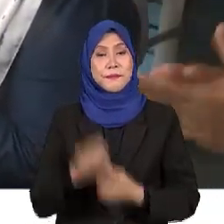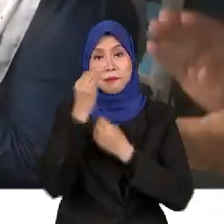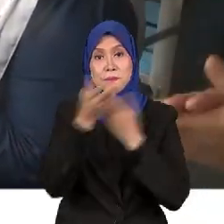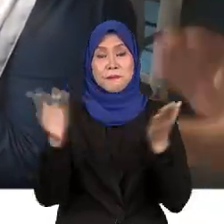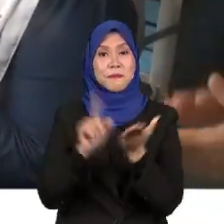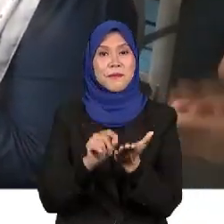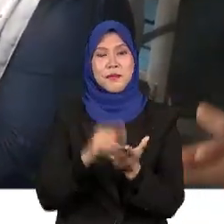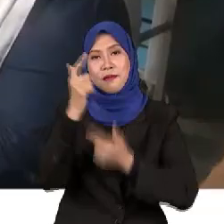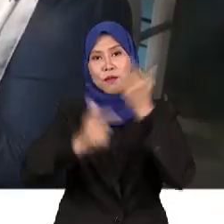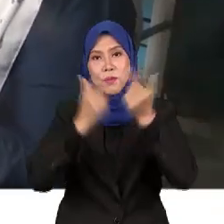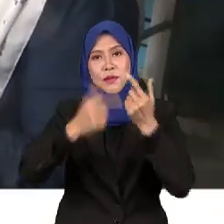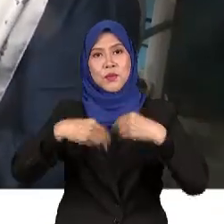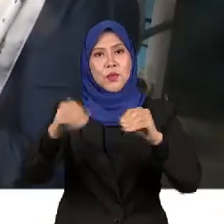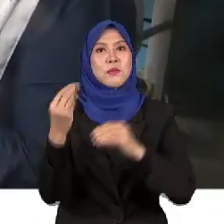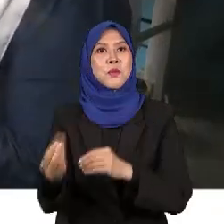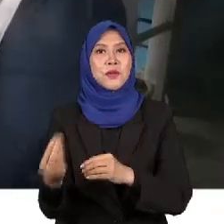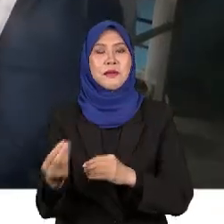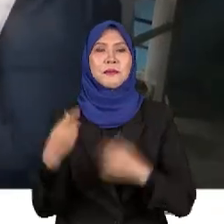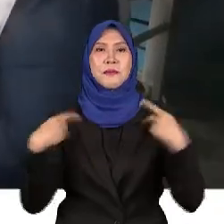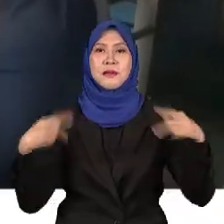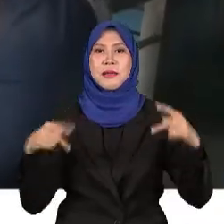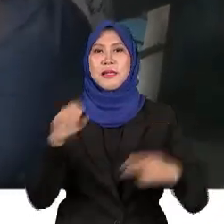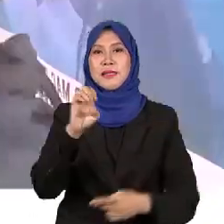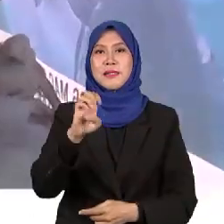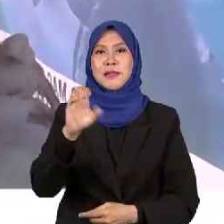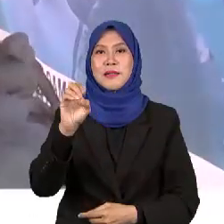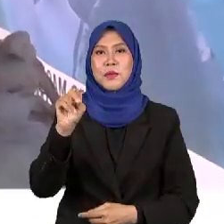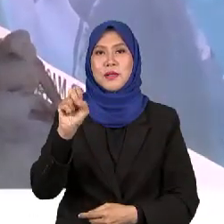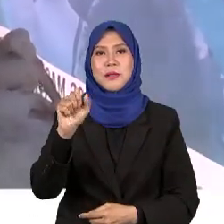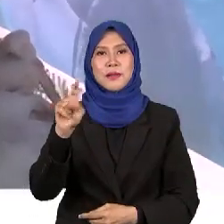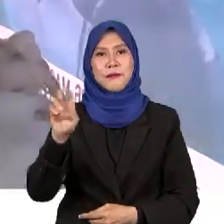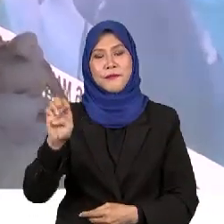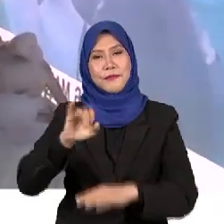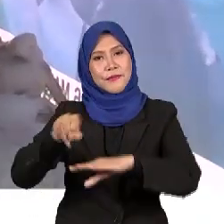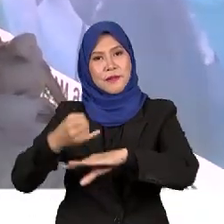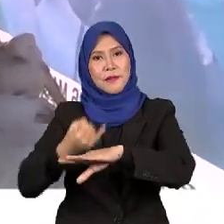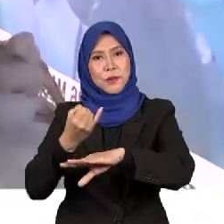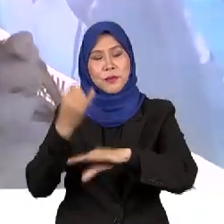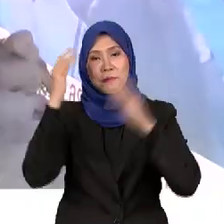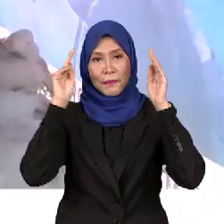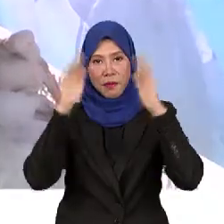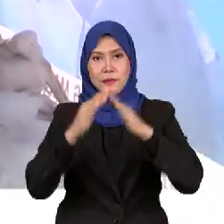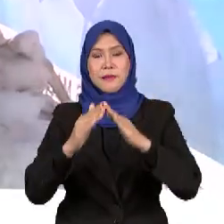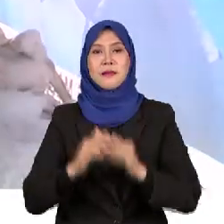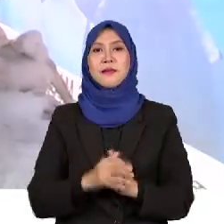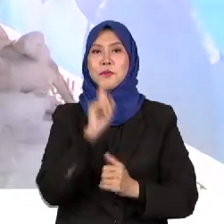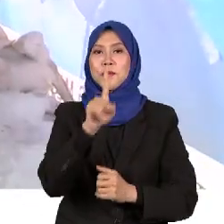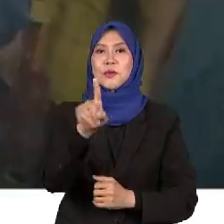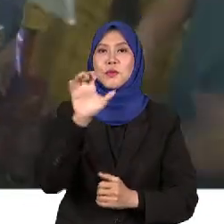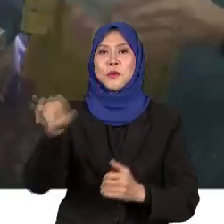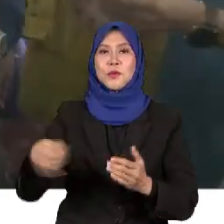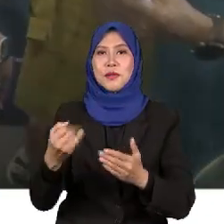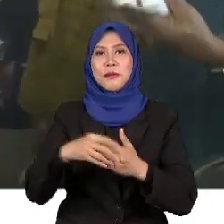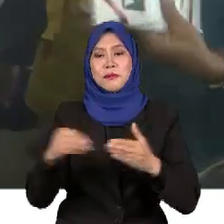membuat lawatan jualan Rohmah di Pasar Raya ikon tambahnya sebanyak 100 juta Ringgit di